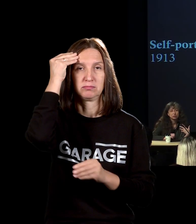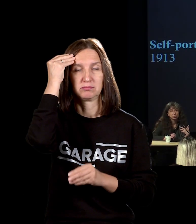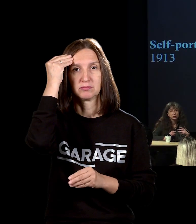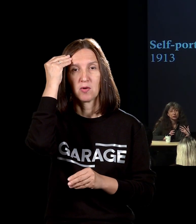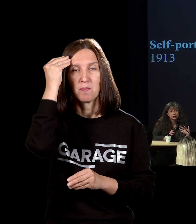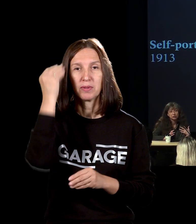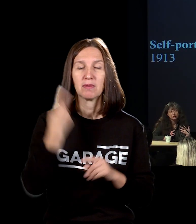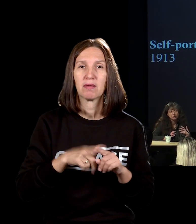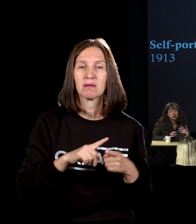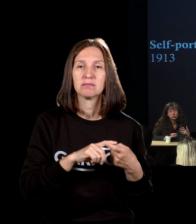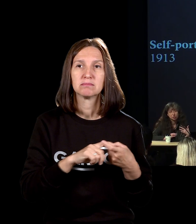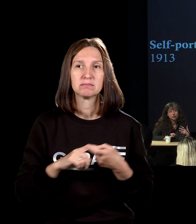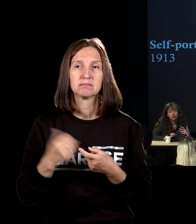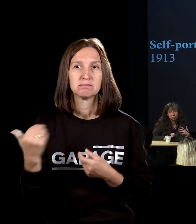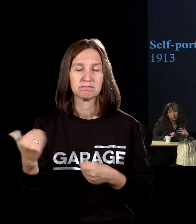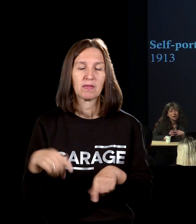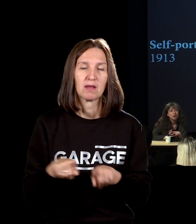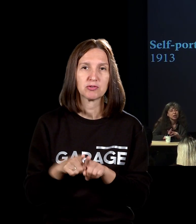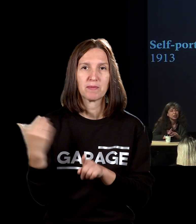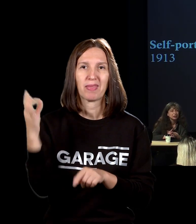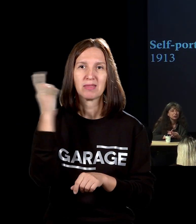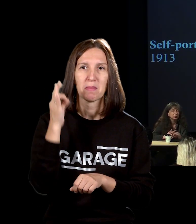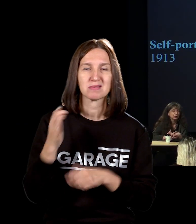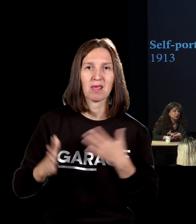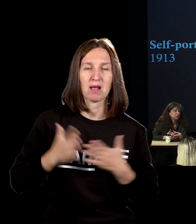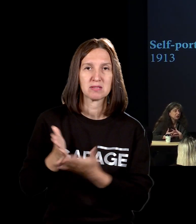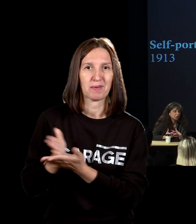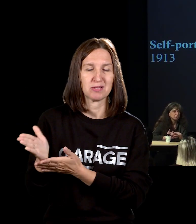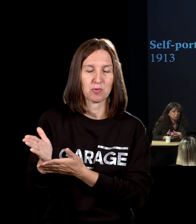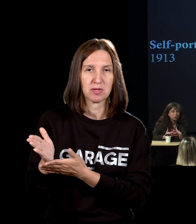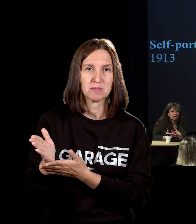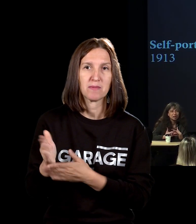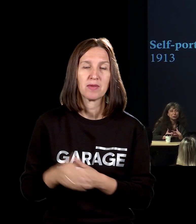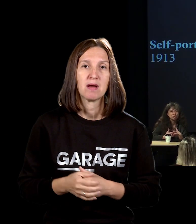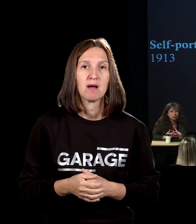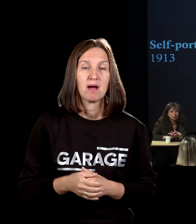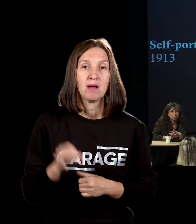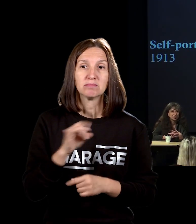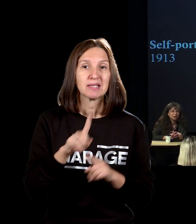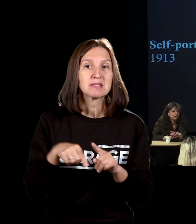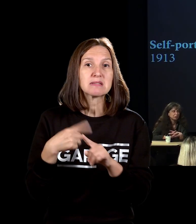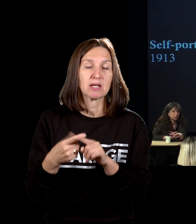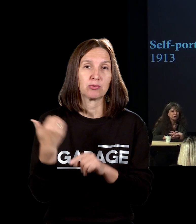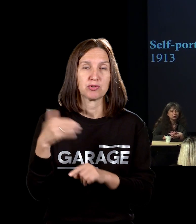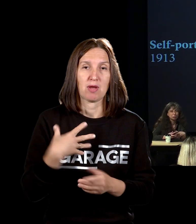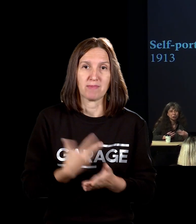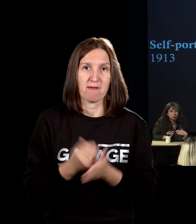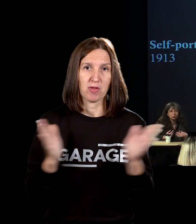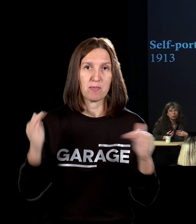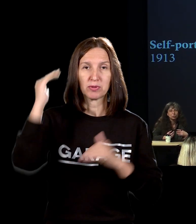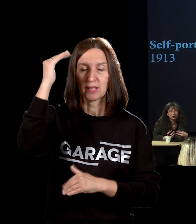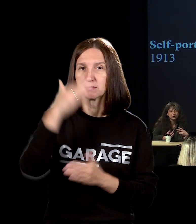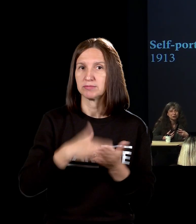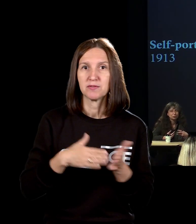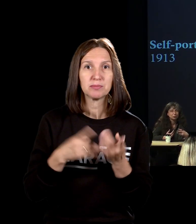опыты, связанные с немецким экспрессионизмом. И даже как мы, буквально следующий его автопортрет – это автопортрет уже